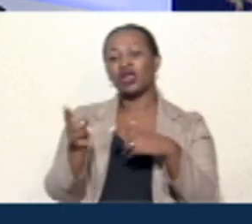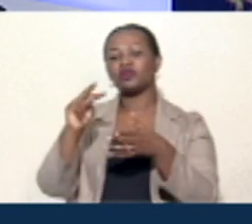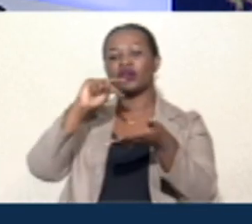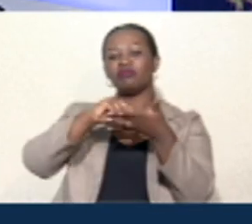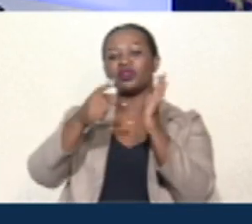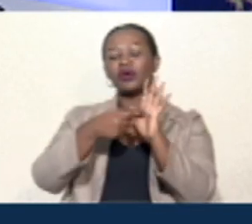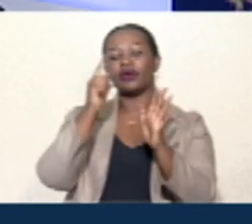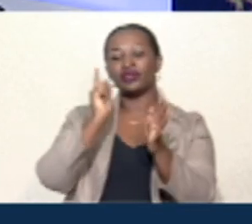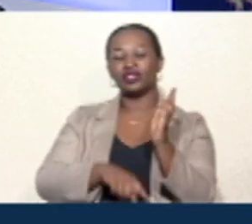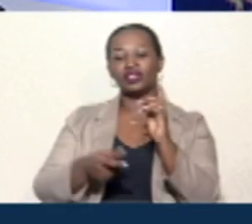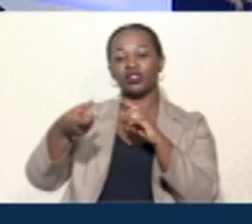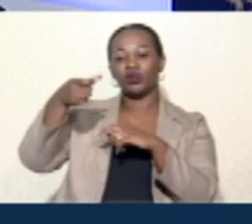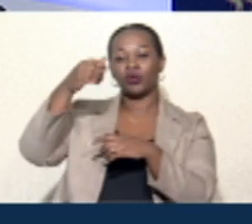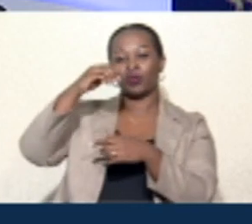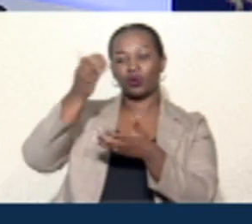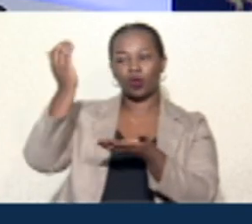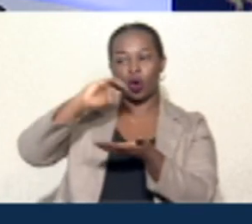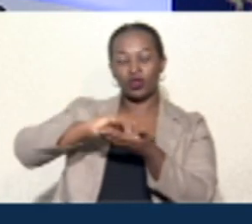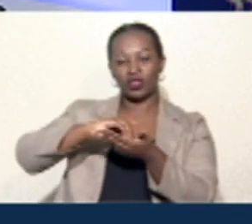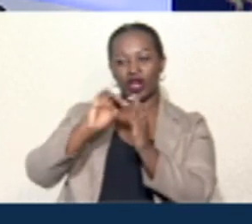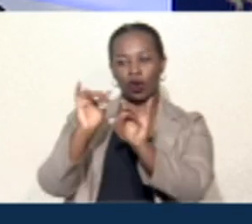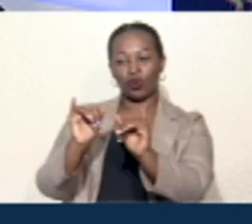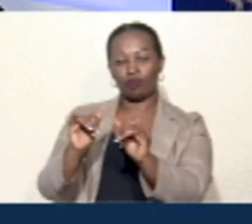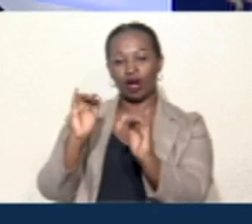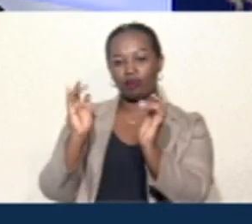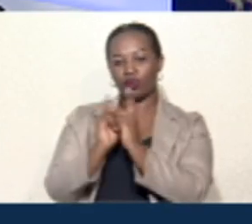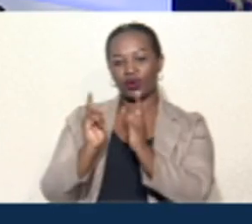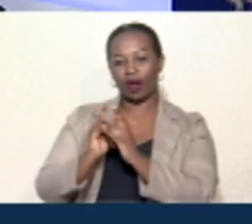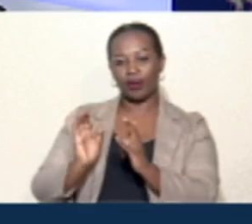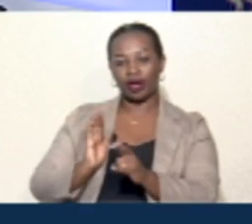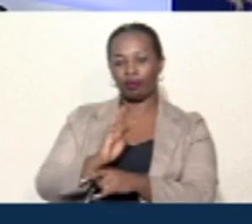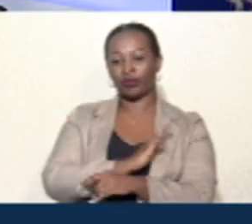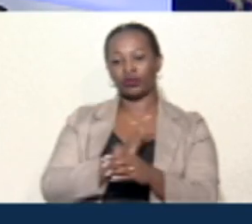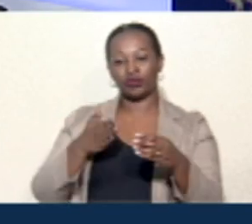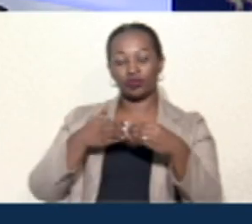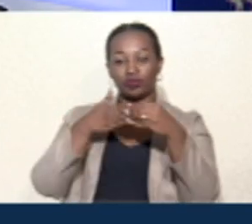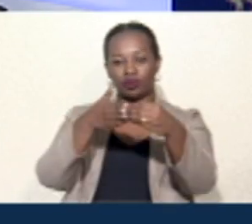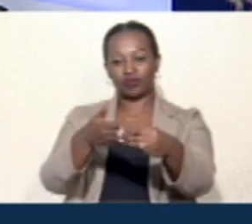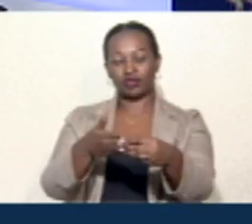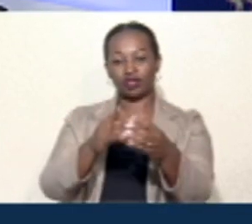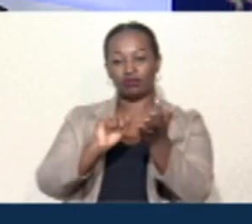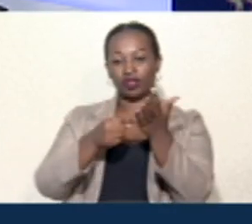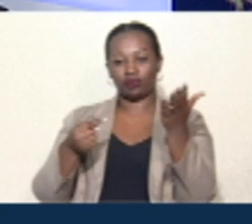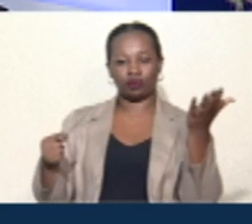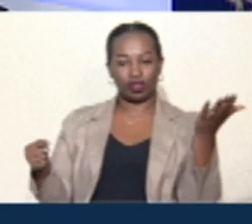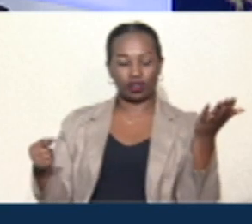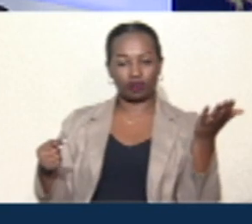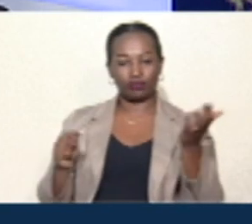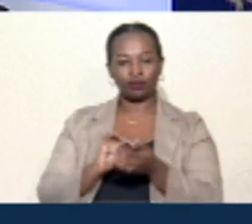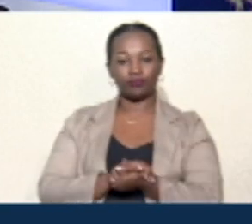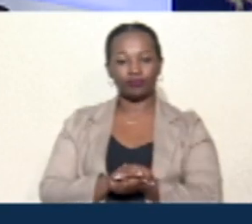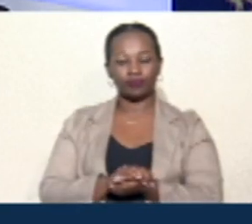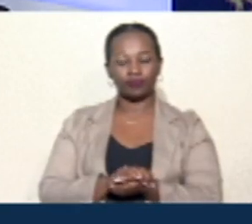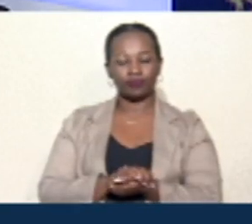kongera kuguma mu nama y'ubuyobozi ihuriro mpuzamahanga ry'itumanaho ikoranabuhanga.